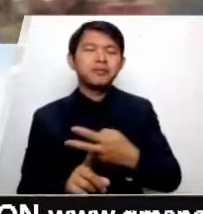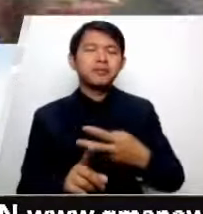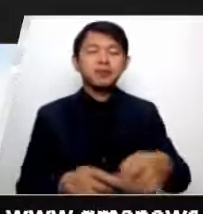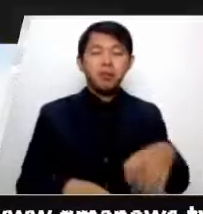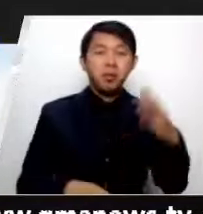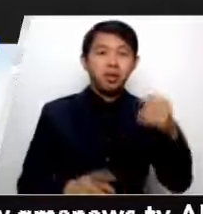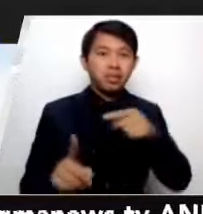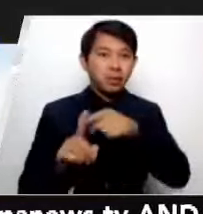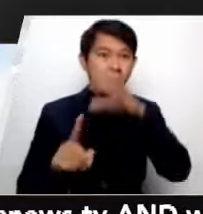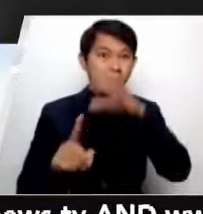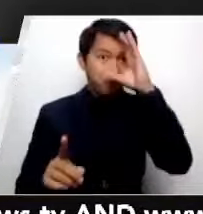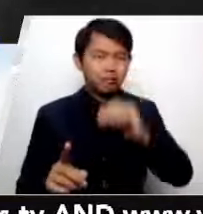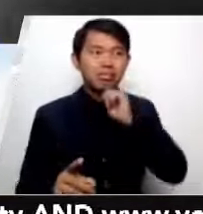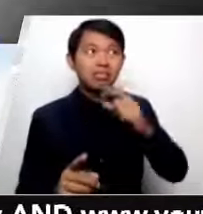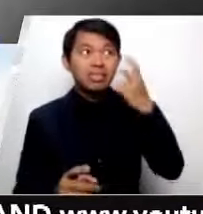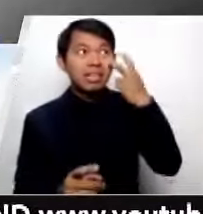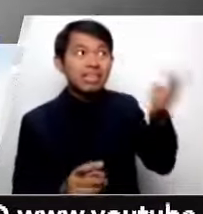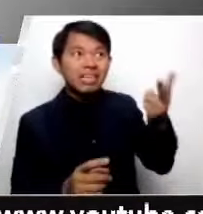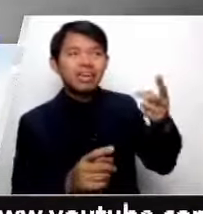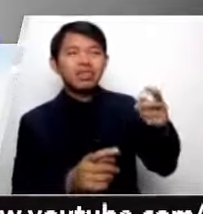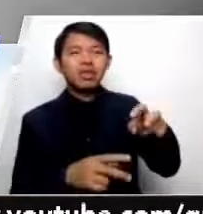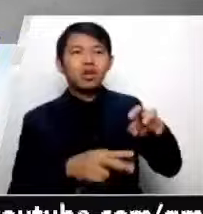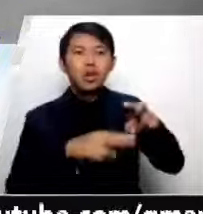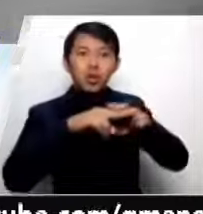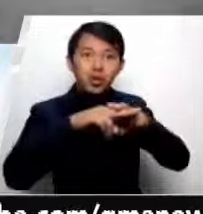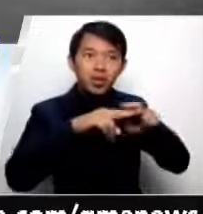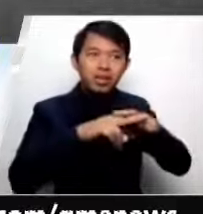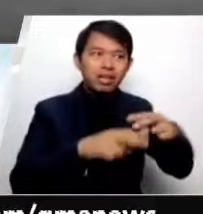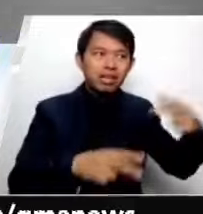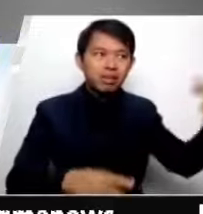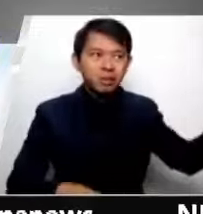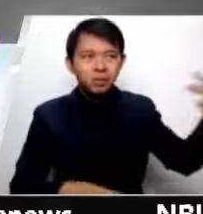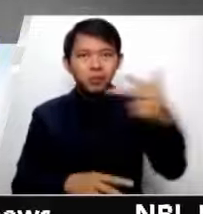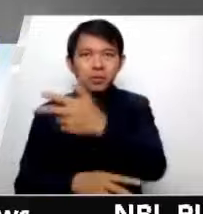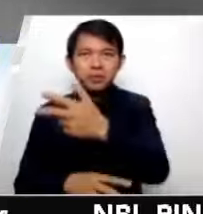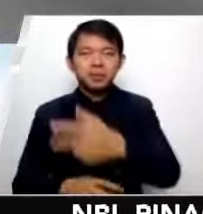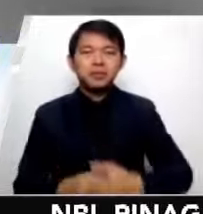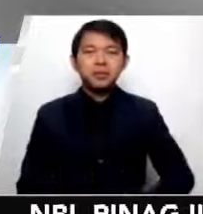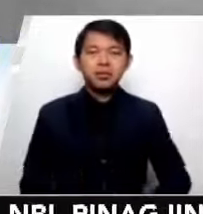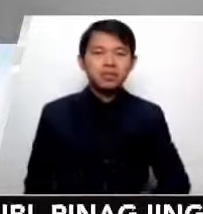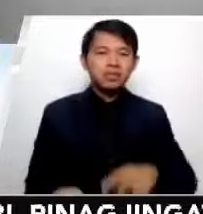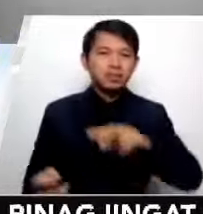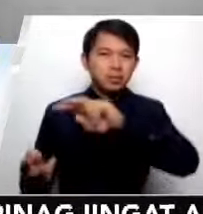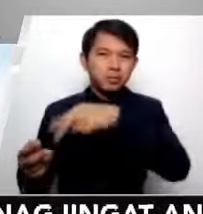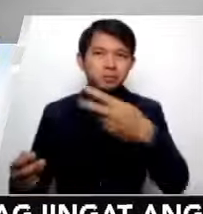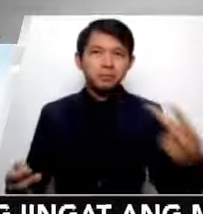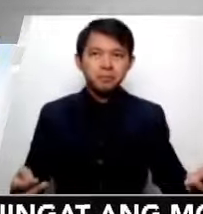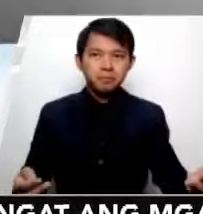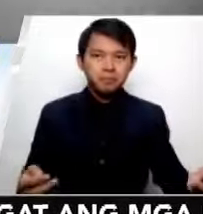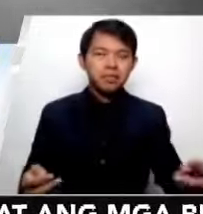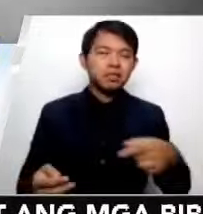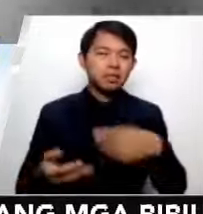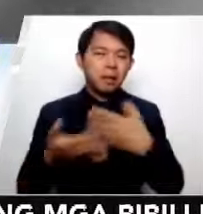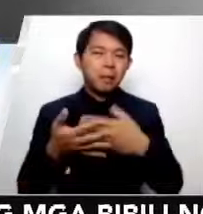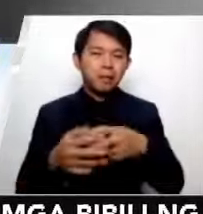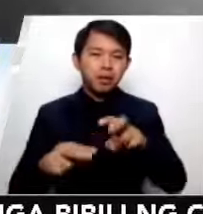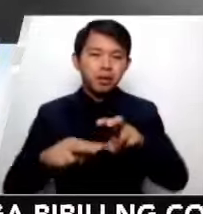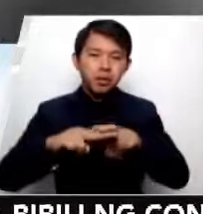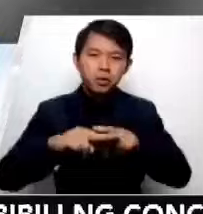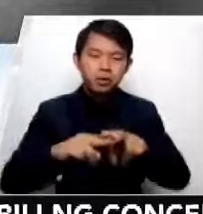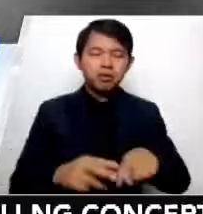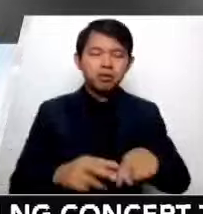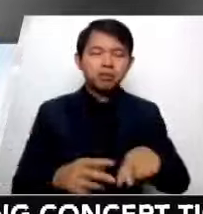paparating na tren. Tumilapon siya sa gilid ng riles. Isinugod siya sa ospital. Nakipag-ugnayan na ang kanyang pamilya